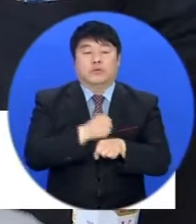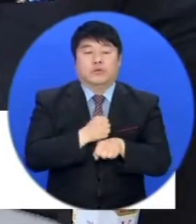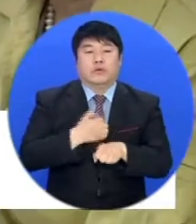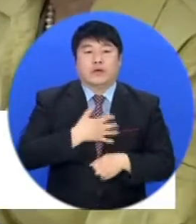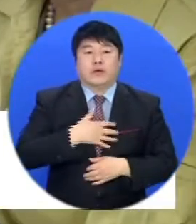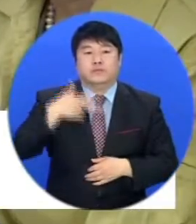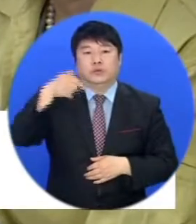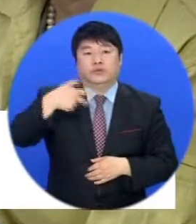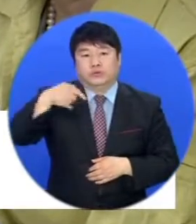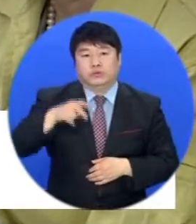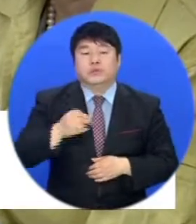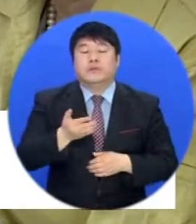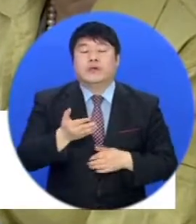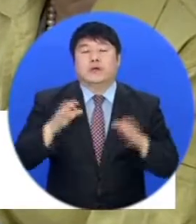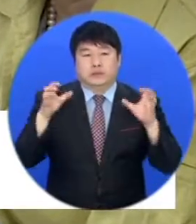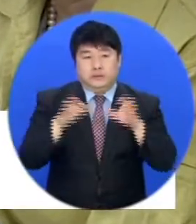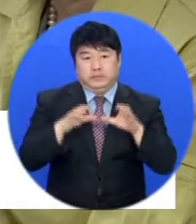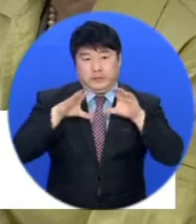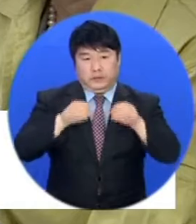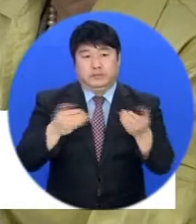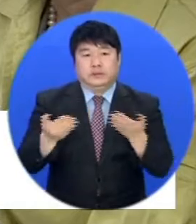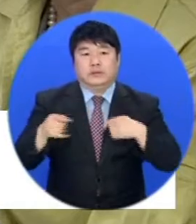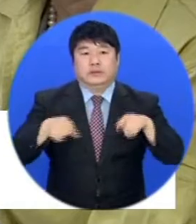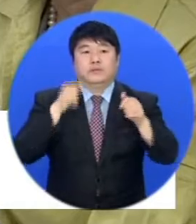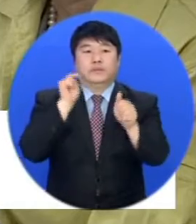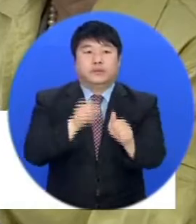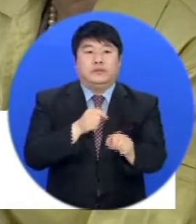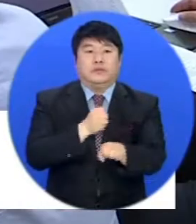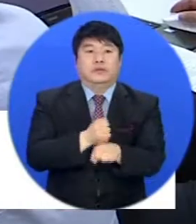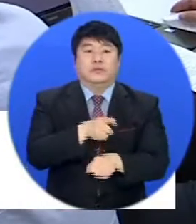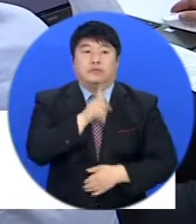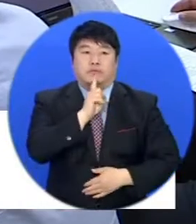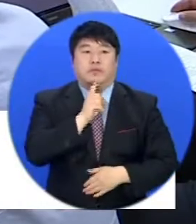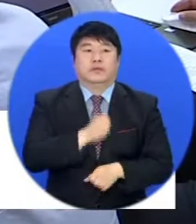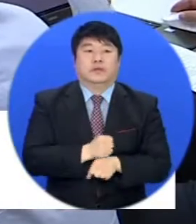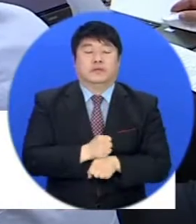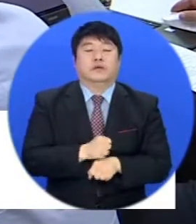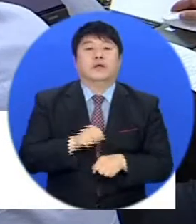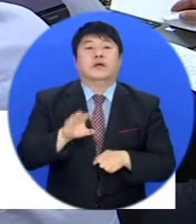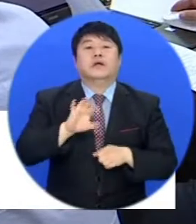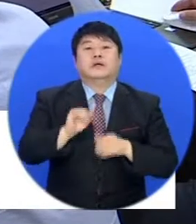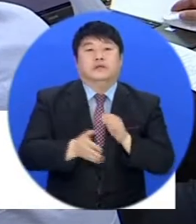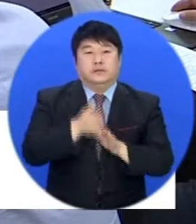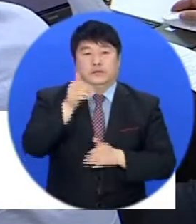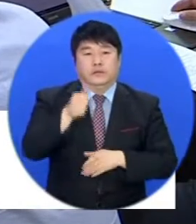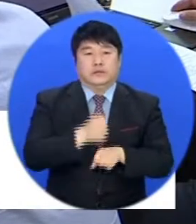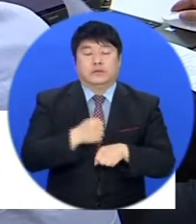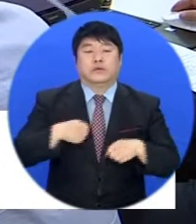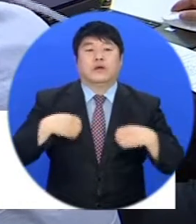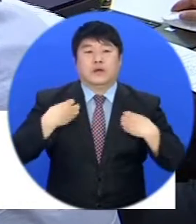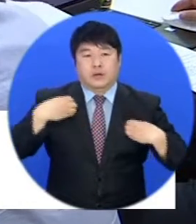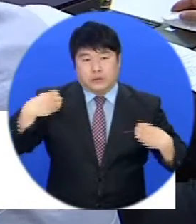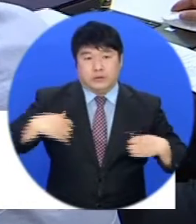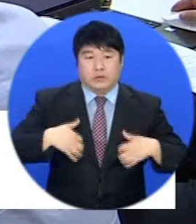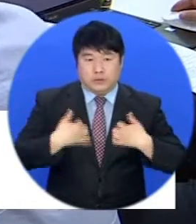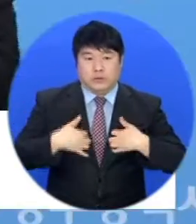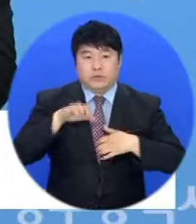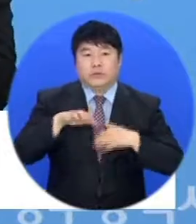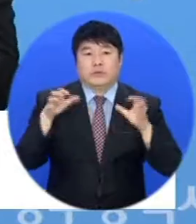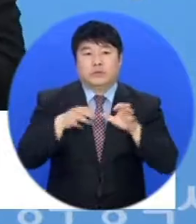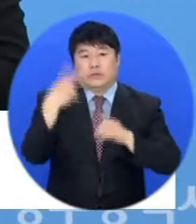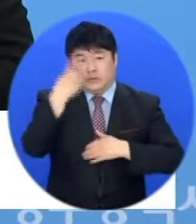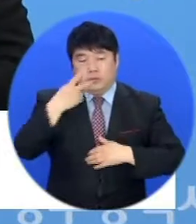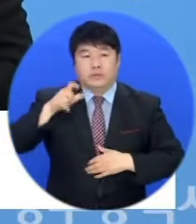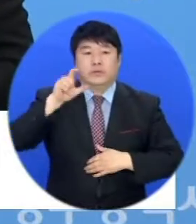감성주점 등에 대해 집합금지 행정명령을 발동한다고 밝혔습니다. 이 시장은 유흥시설에 대한 합동점검을